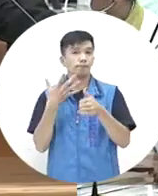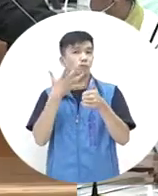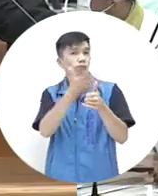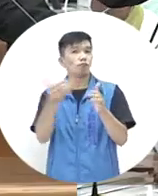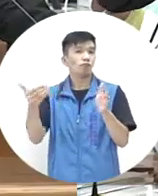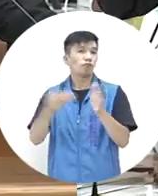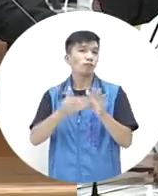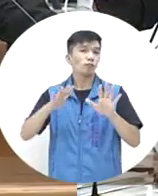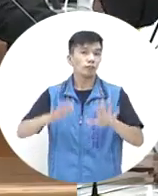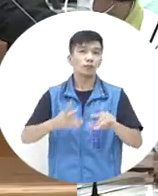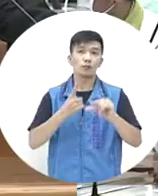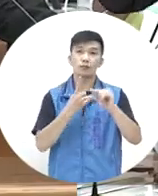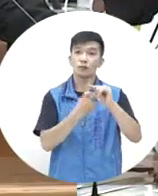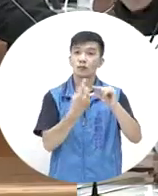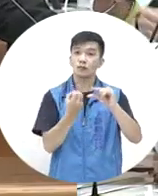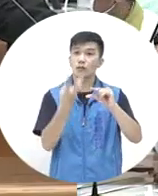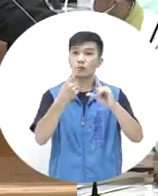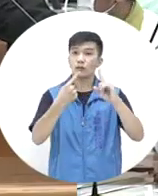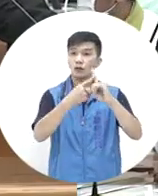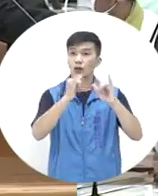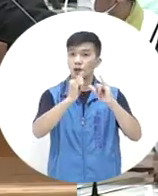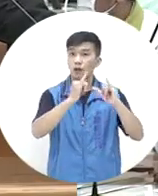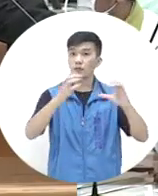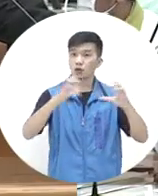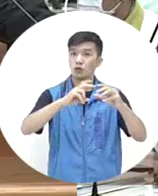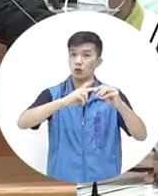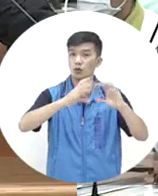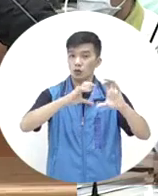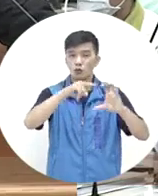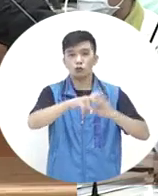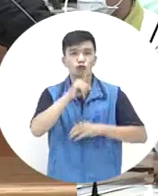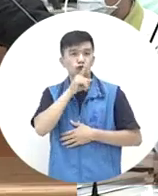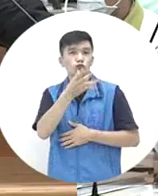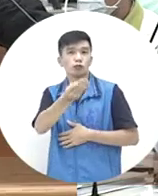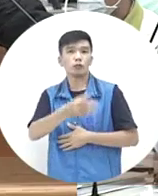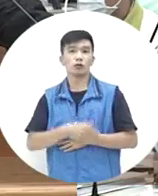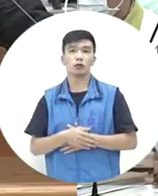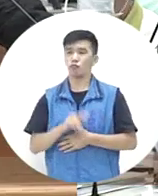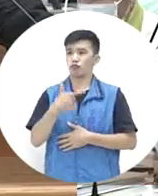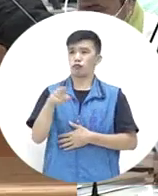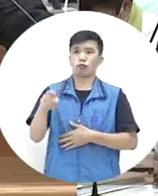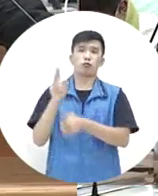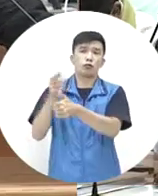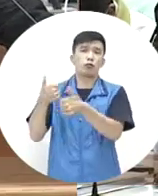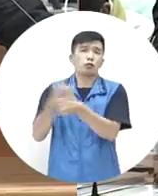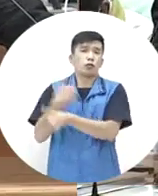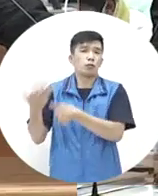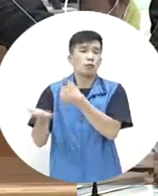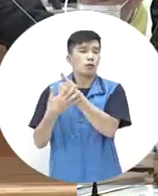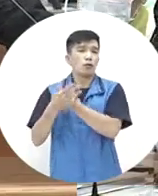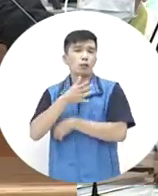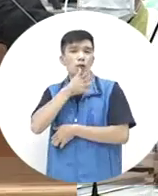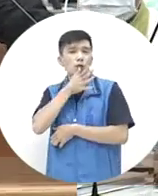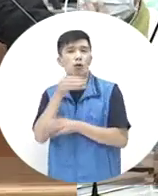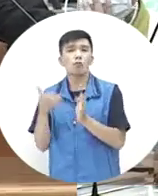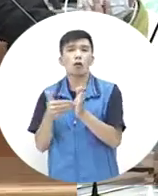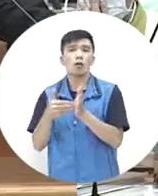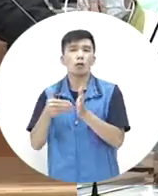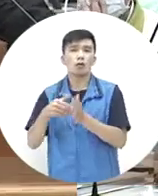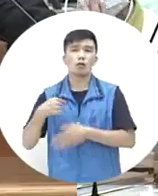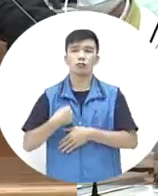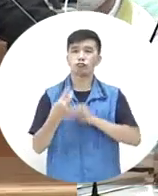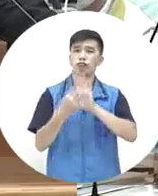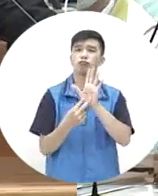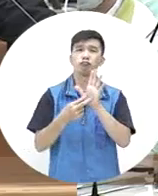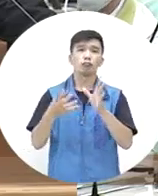中华人民共和国这几个字你都讲不出来啊。 不是我讲不出来，你就帮我讲了就好啦。 没有，那我问你啊， 我不用花那个时间去讲啊。 我们台湾海